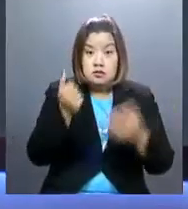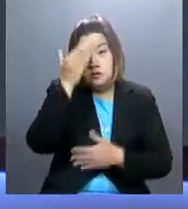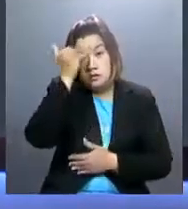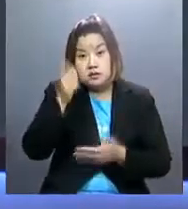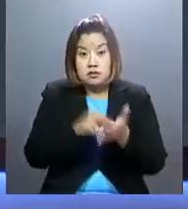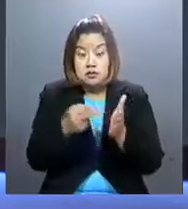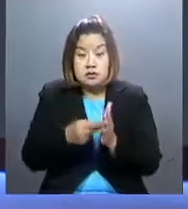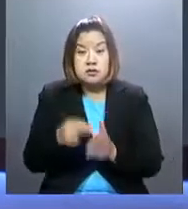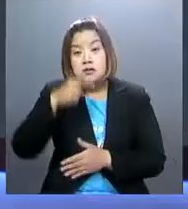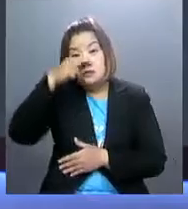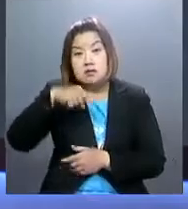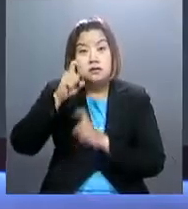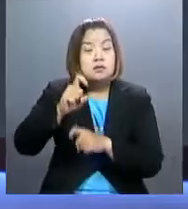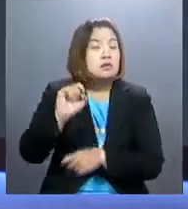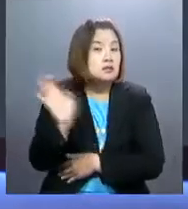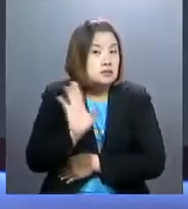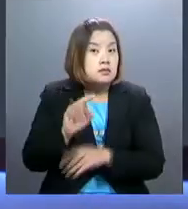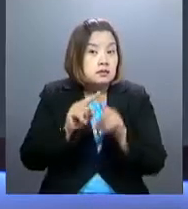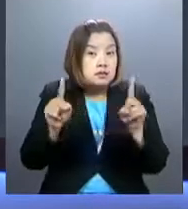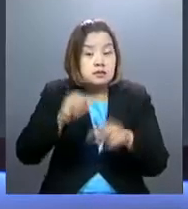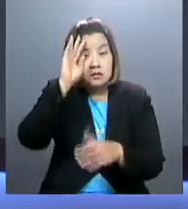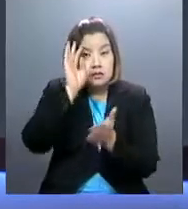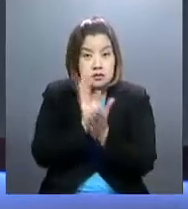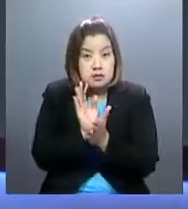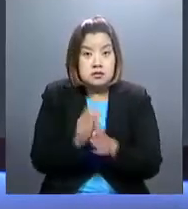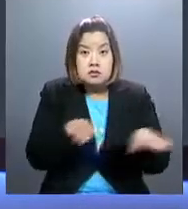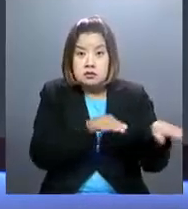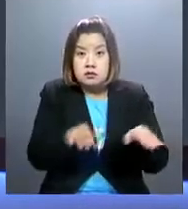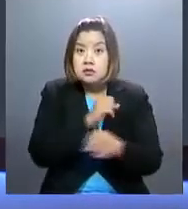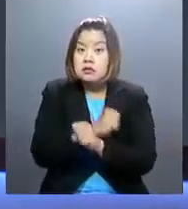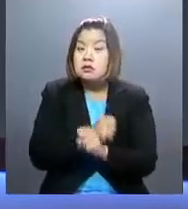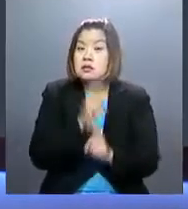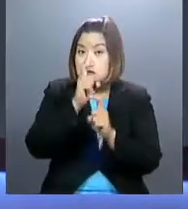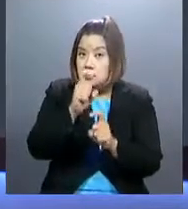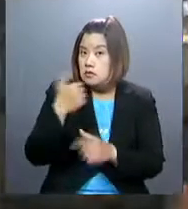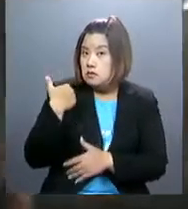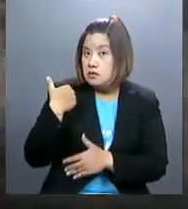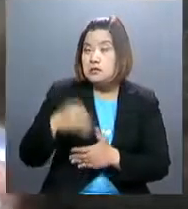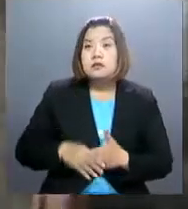สำคัญค่ะพร้อมกับยืนยันว่าตำรวจมีความพร้อมในการดูแลความเรียบร้อยอย่างเต็มที่ค่ะ